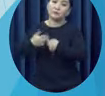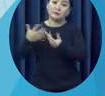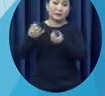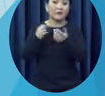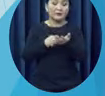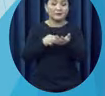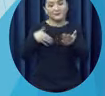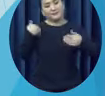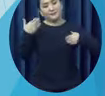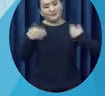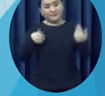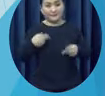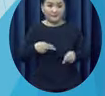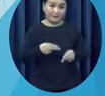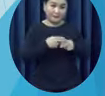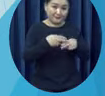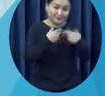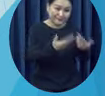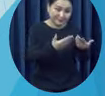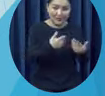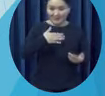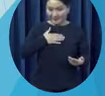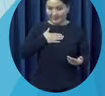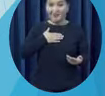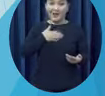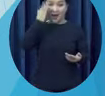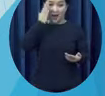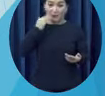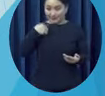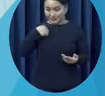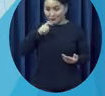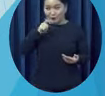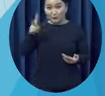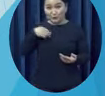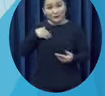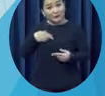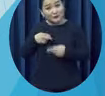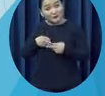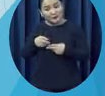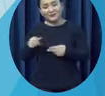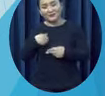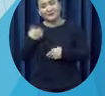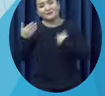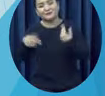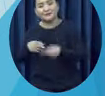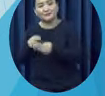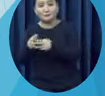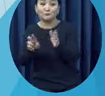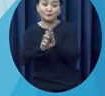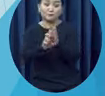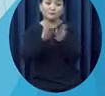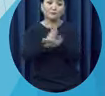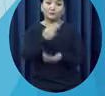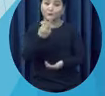чинь магадгүй баярлаад надаас тусламж хүслээгээд илүү ихээр сэтгэл гаргаж туслах ийм боломжтой байдаг шүү. Мөн